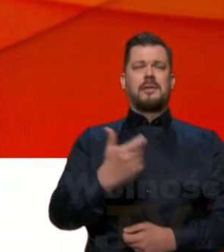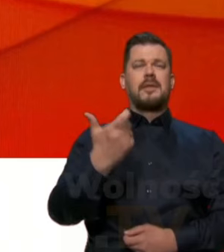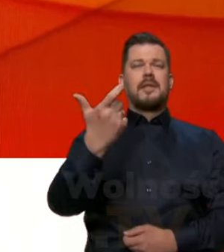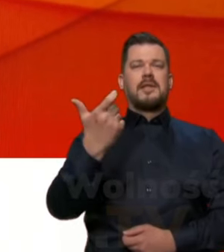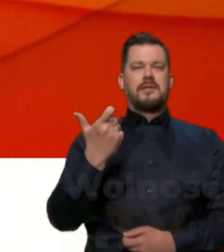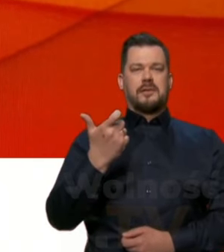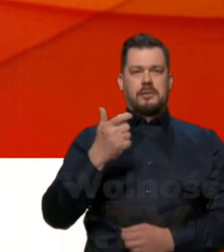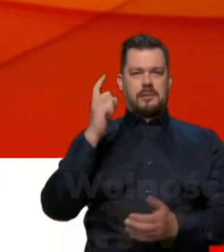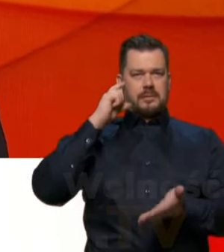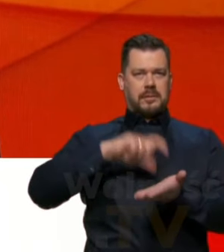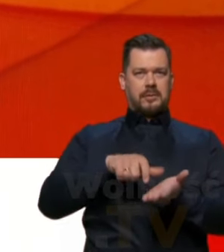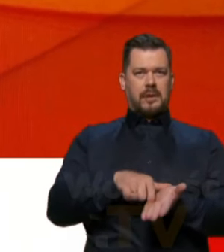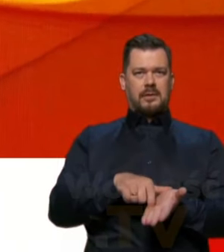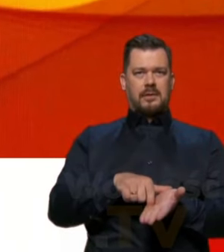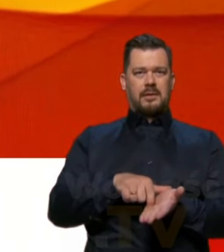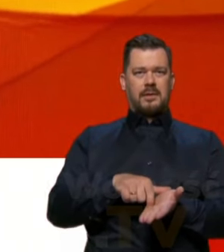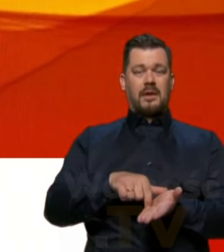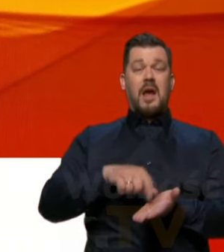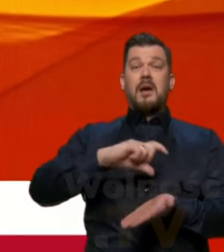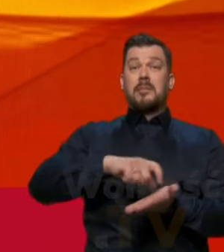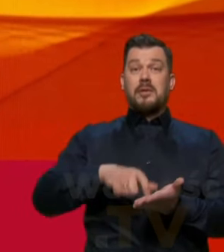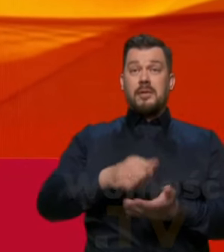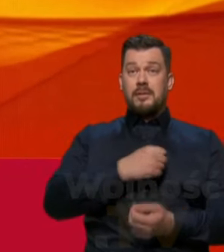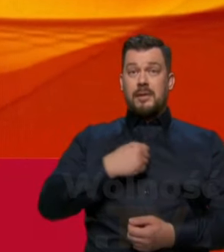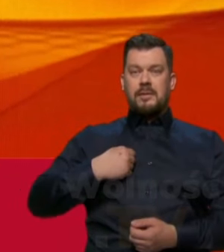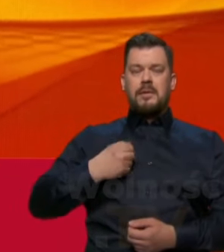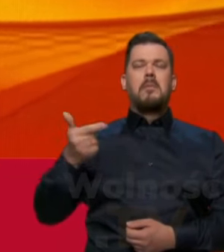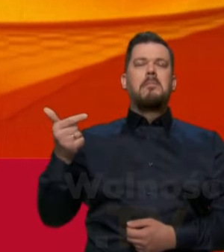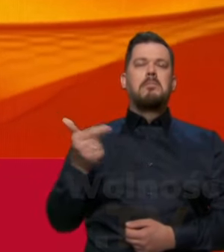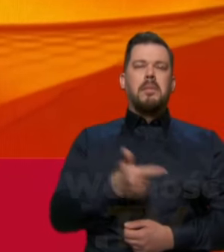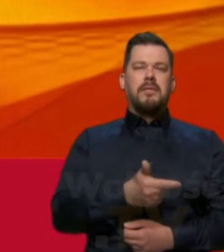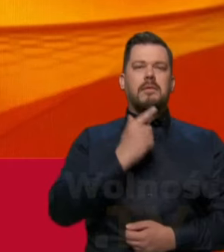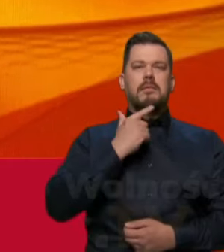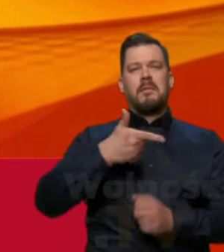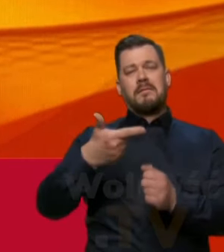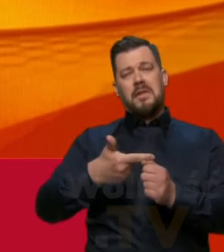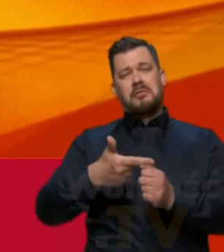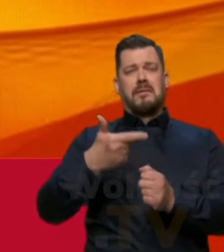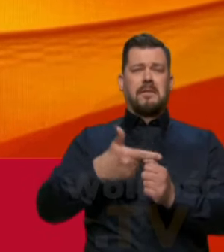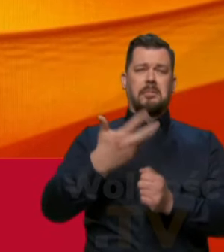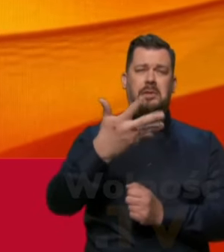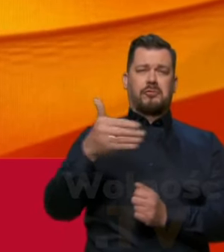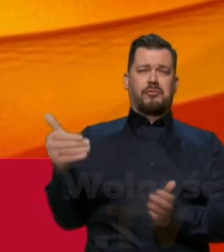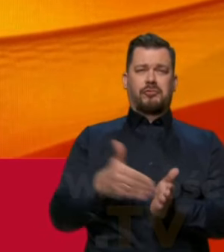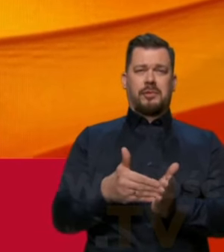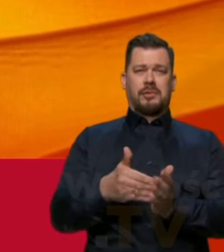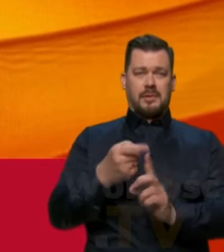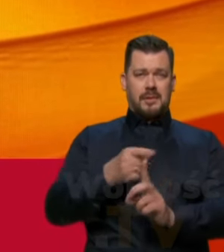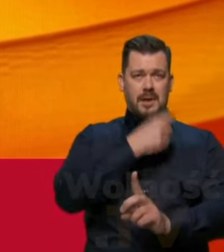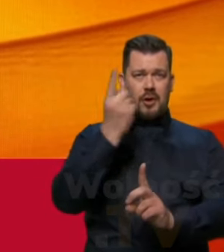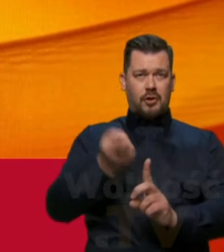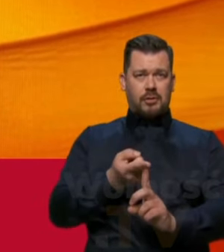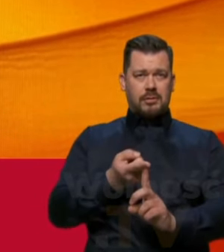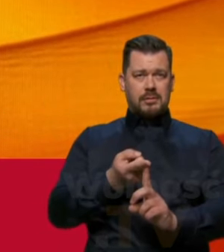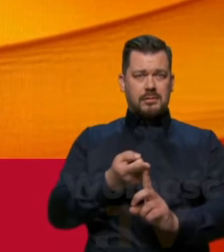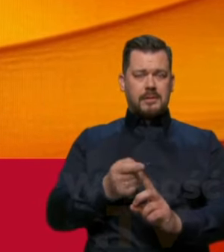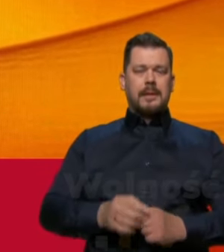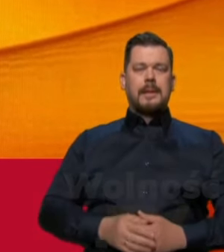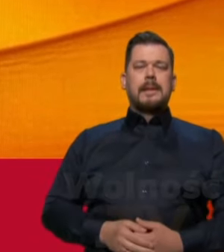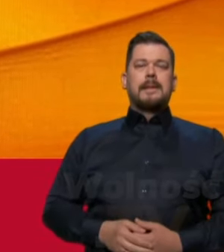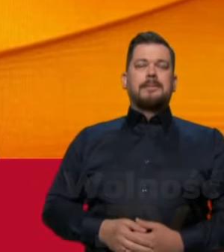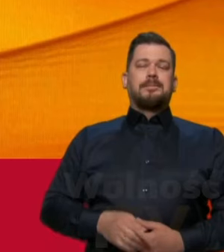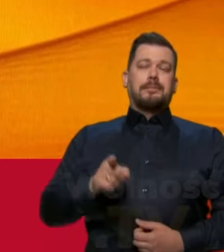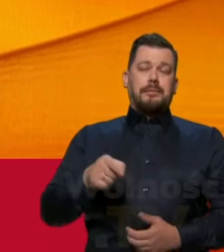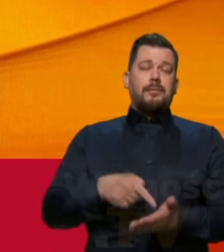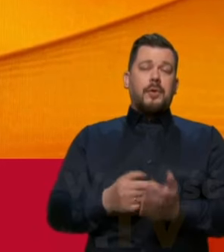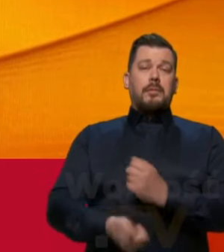200 mieszkań. Takich mieszkań w Warszawie powinno się budować 20-25 tysięcy rocznie co najmniej. Z uwagi na